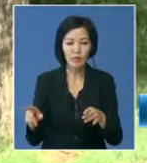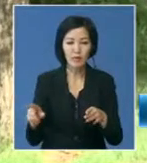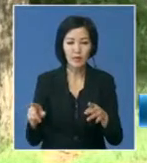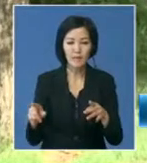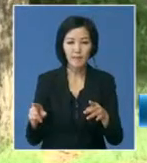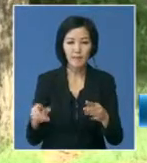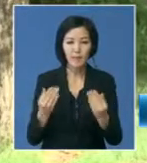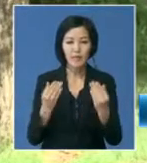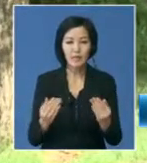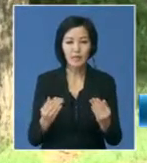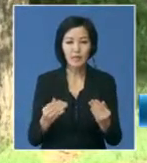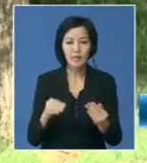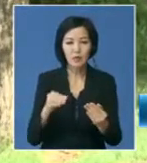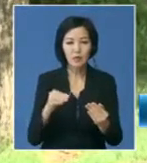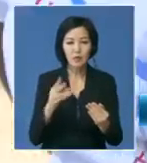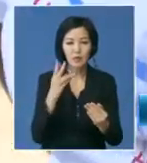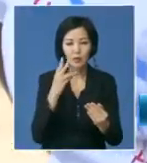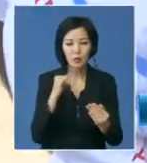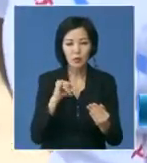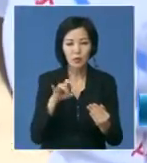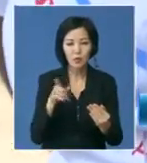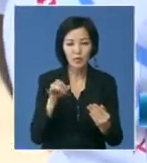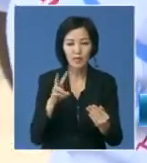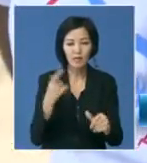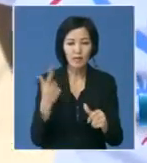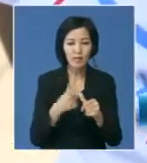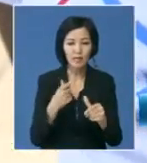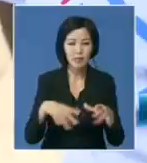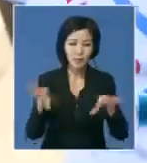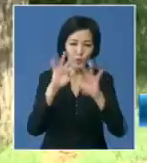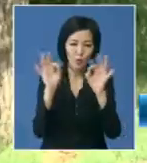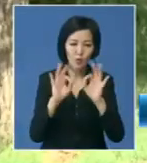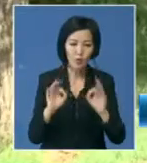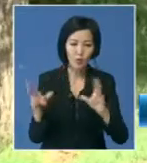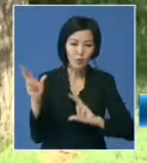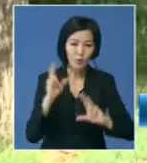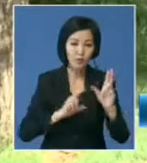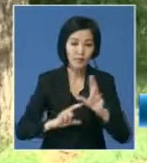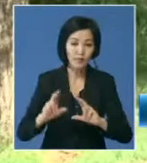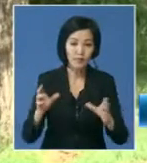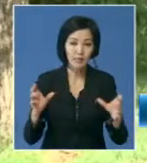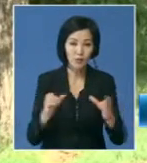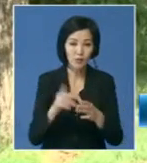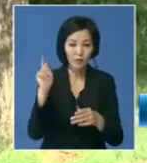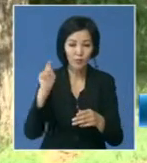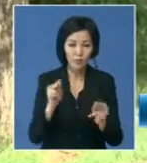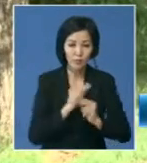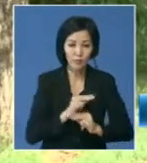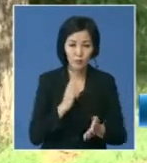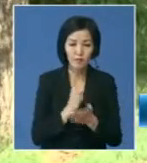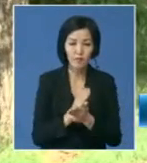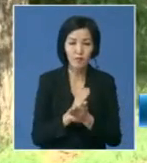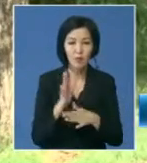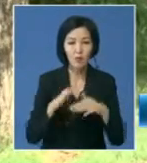енді қазір Жүргенов өнер академиясының көбісі. Бұл ерекшелікті айтатын, біздің сол өнер жағынан балаларды кішкене қол өнер